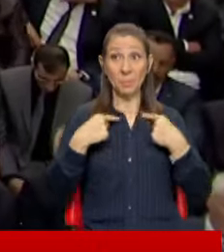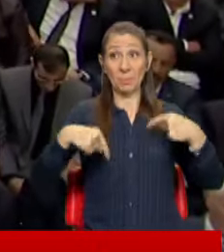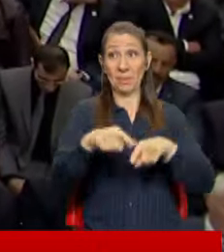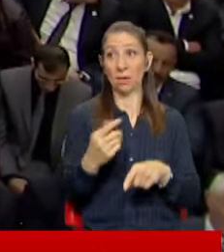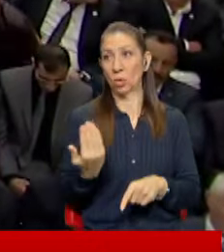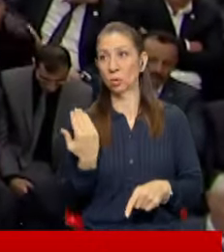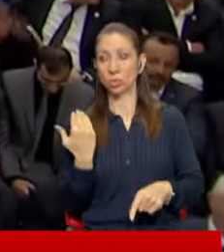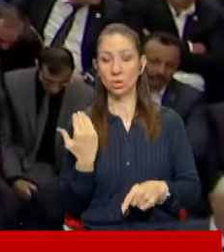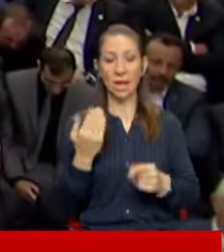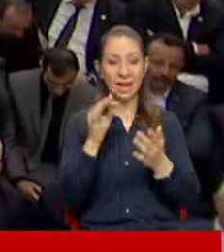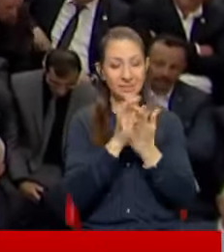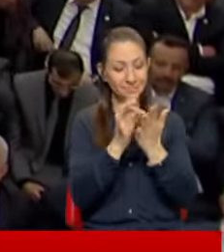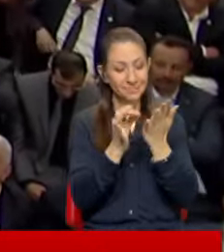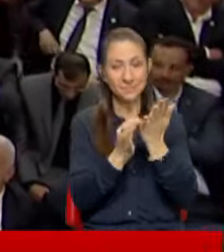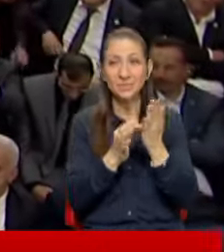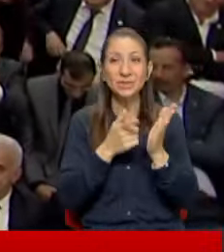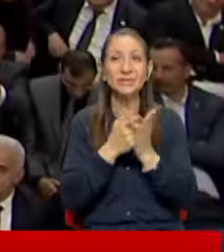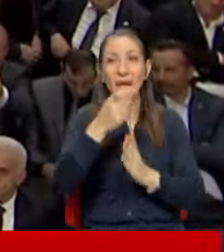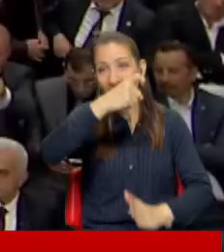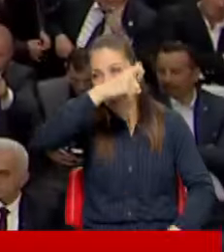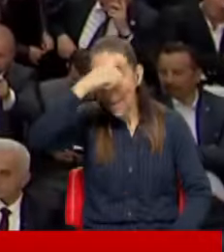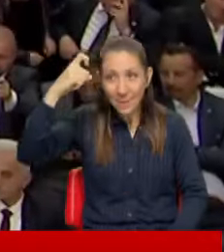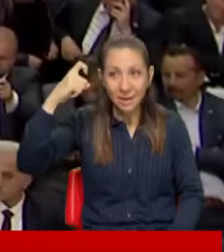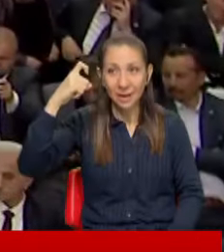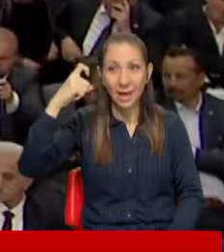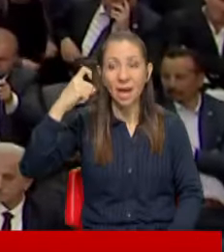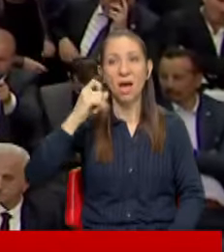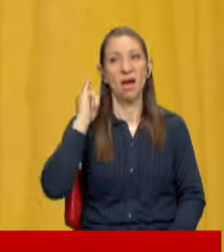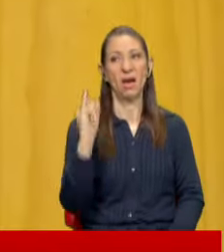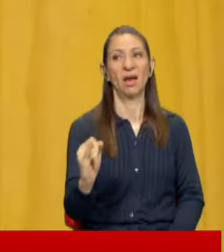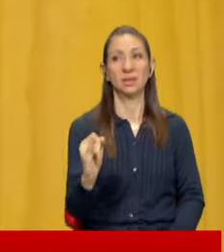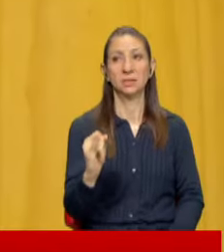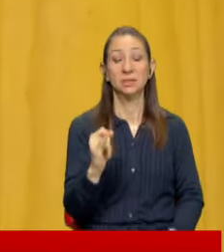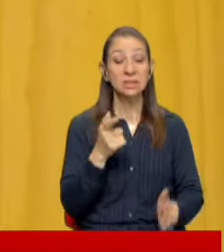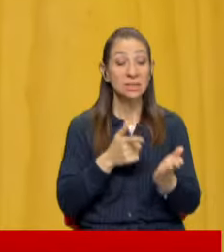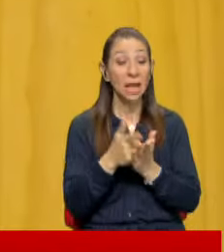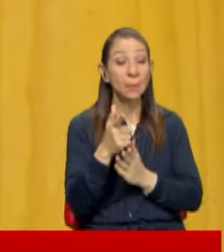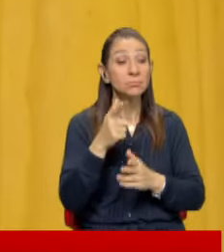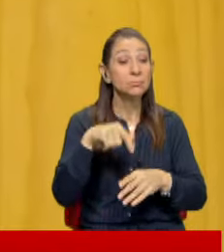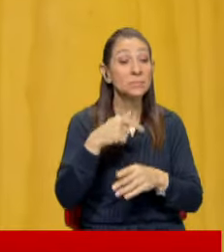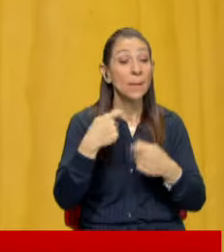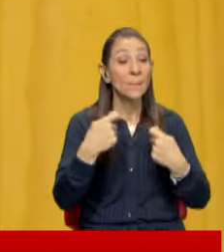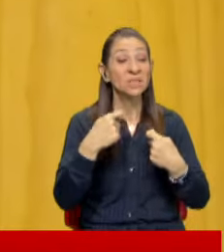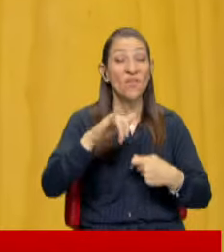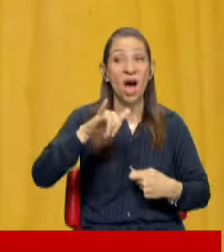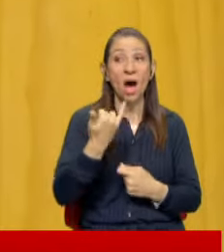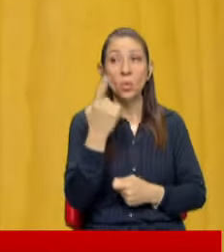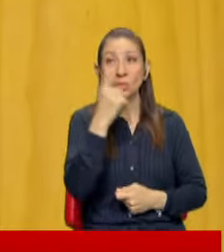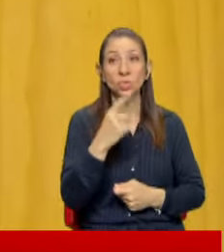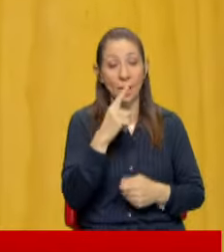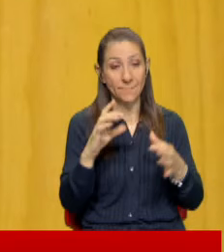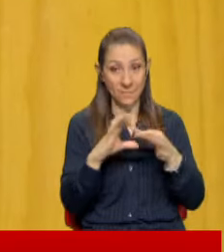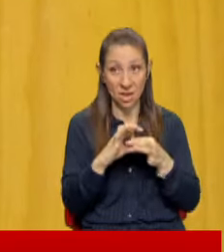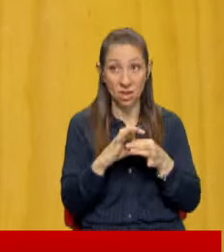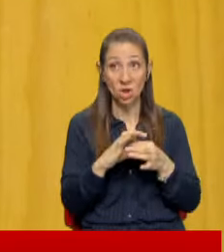önce elin asırlı çiftçilerimizin emeklerine hakarettir tarımsal üretimdeki girdi fiyatlarının yüksekliğine